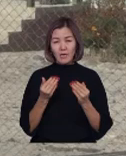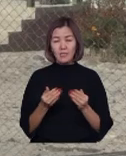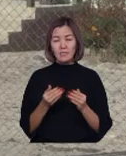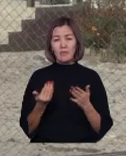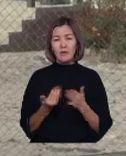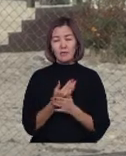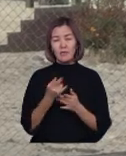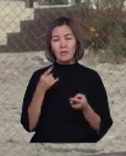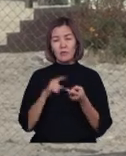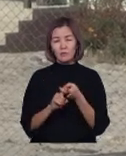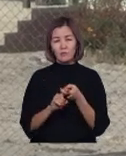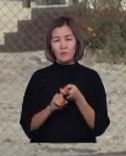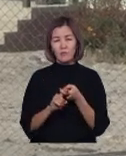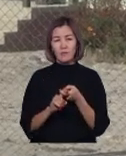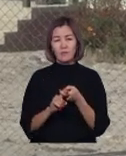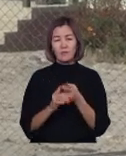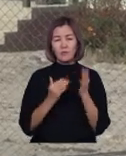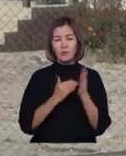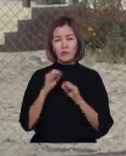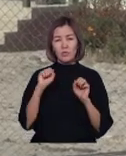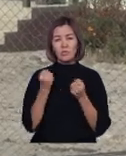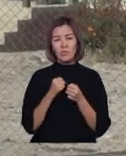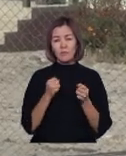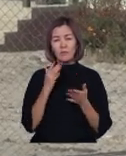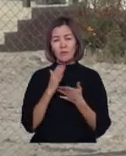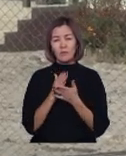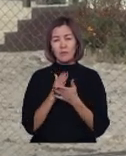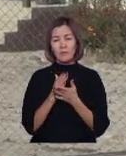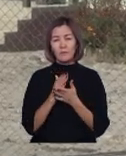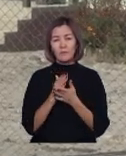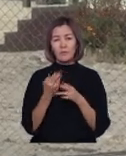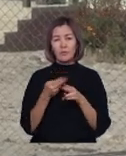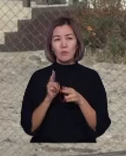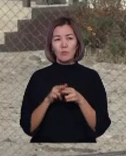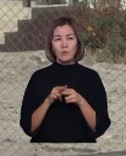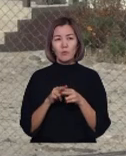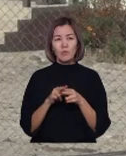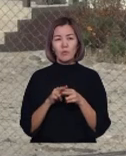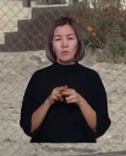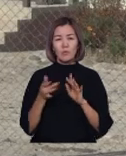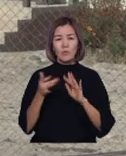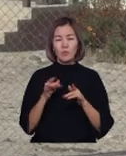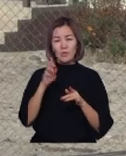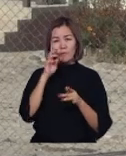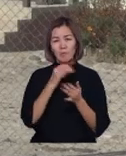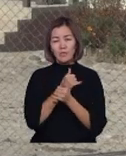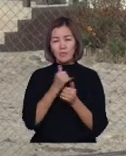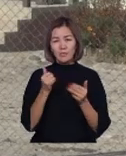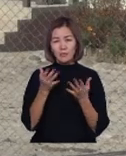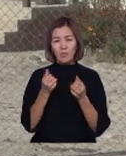байланыс желісі арқылы жоғарғы жылдамдықты интернет жеткізді. Бұл дегеніміз жаңағы онлайн мемлекеттік қызмет